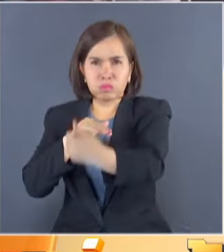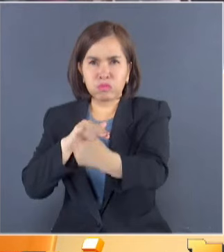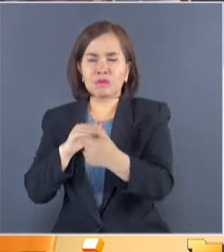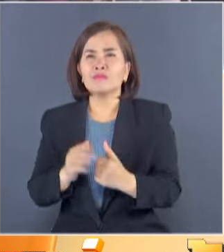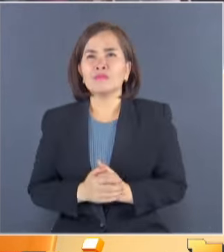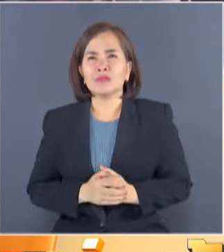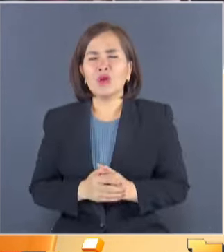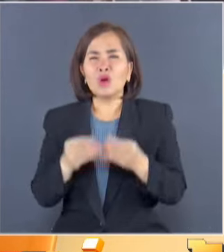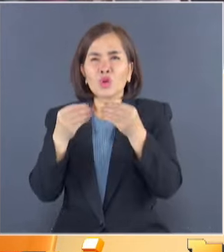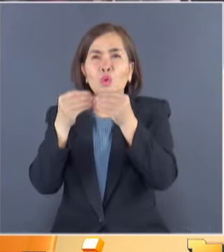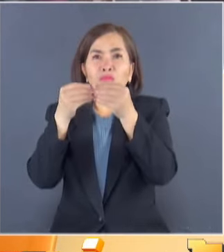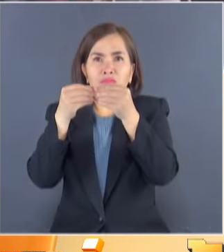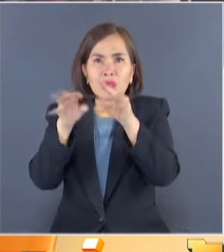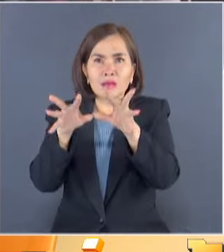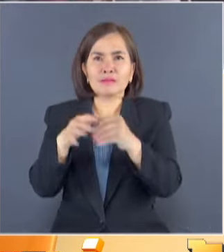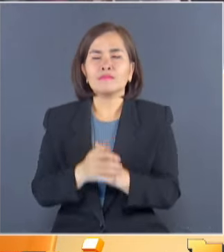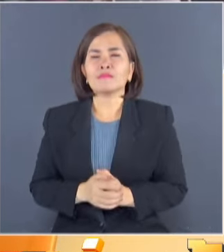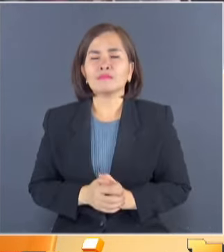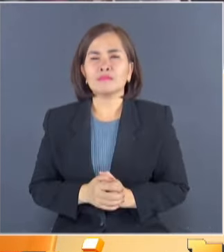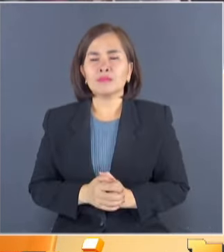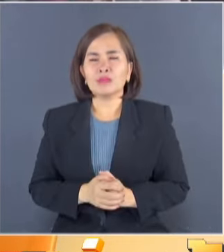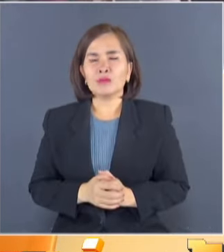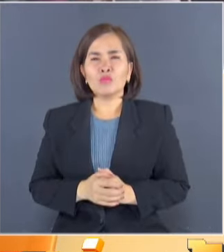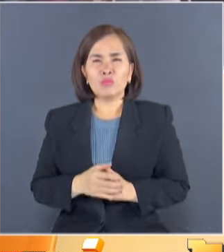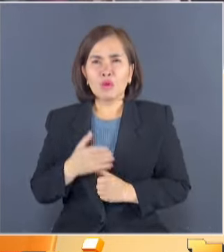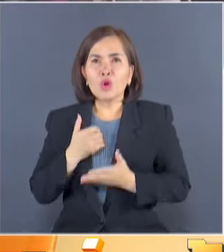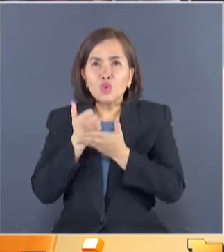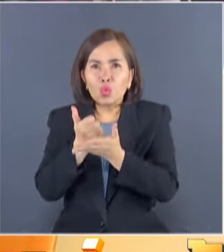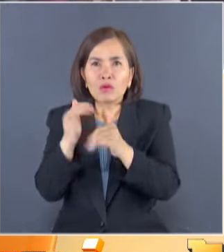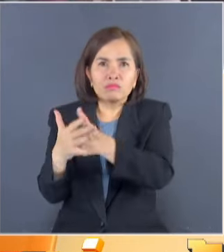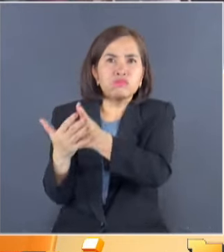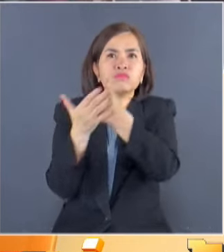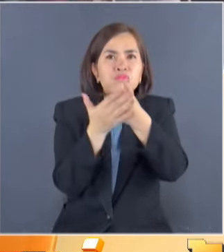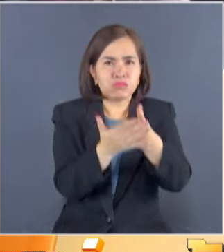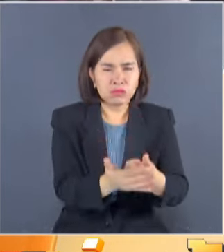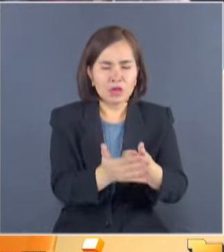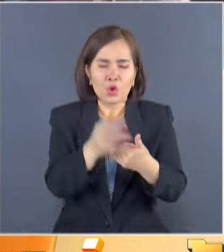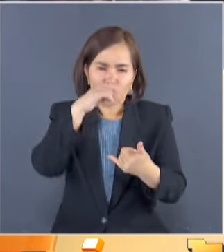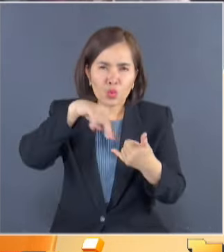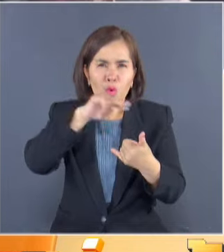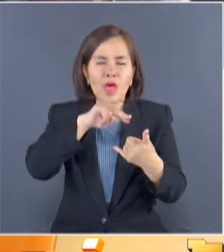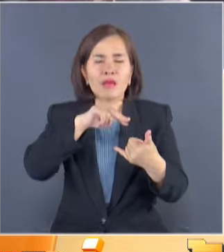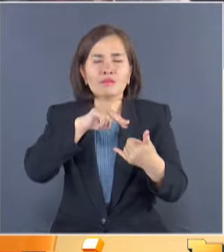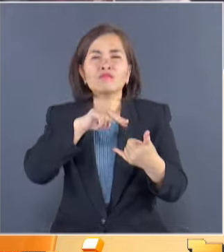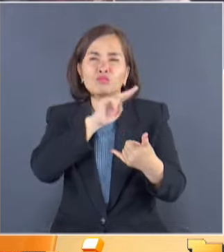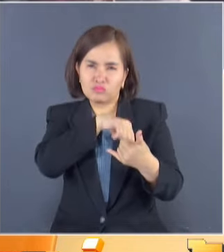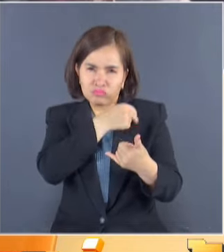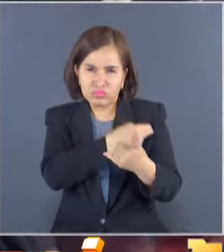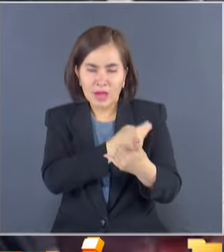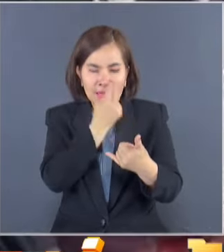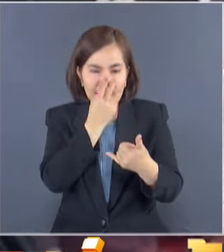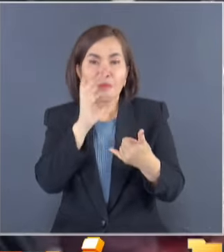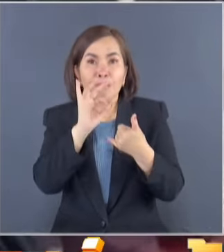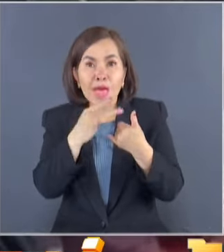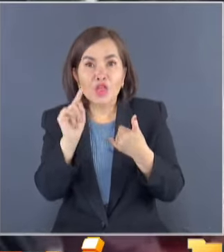จกแตกและกลิ้งลงจากรถก็เลยรีบวิ่งเข้าไปอุ้มมาตรงทางเท้านะคะแล้วก็ปฐมพยาบาลเบื้องต้นเพราะว่ามีบาด